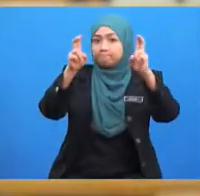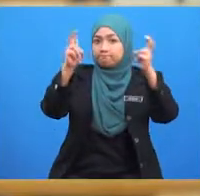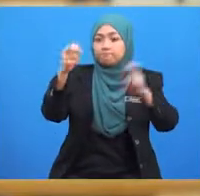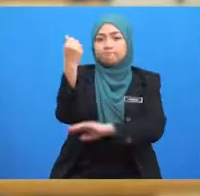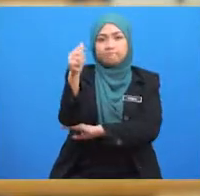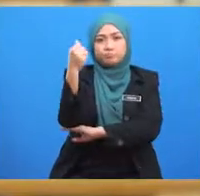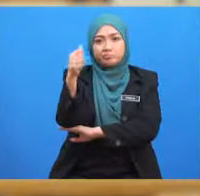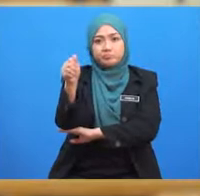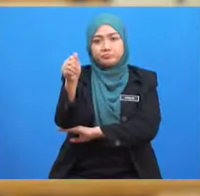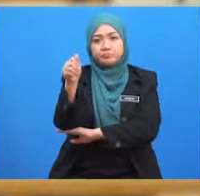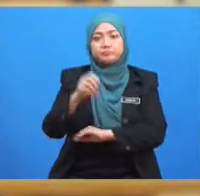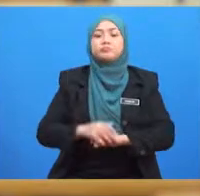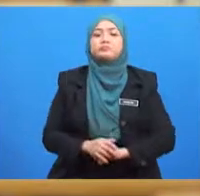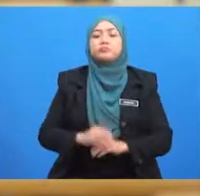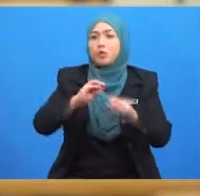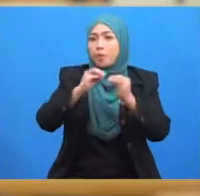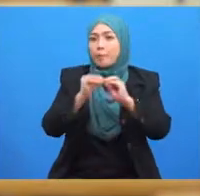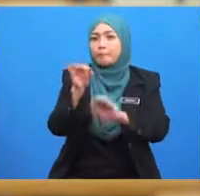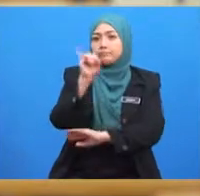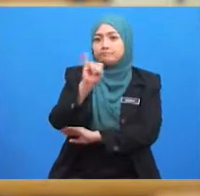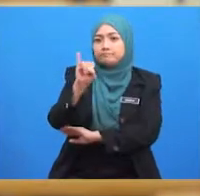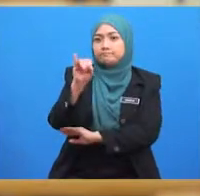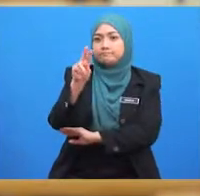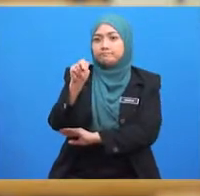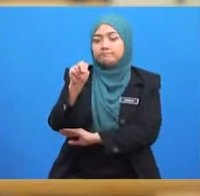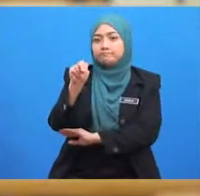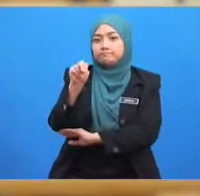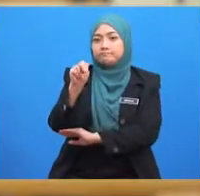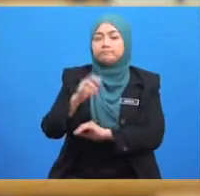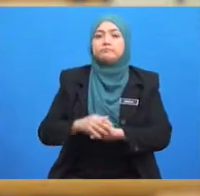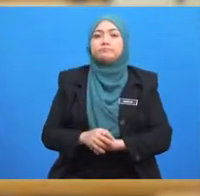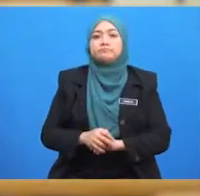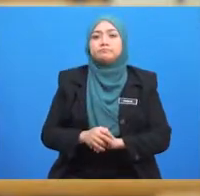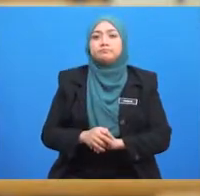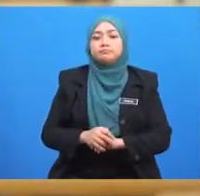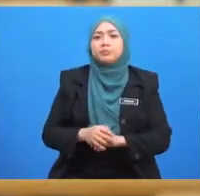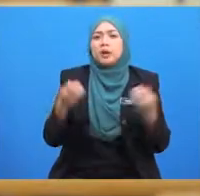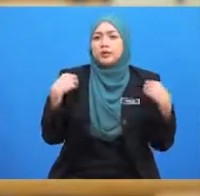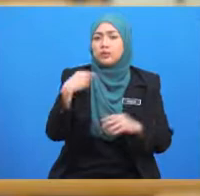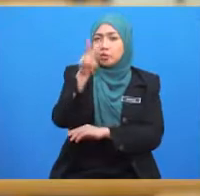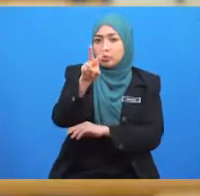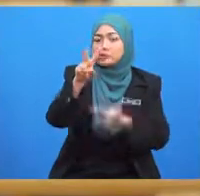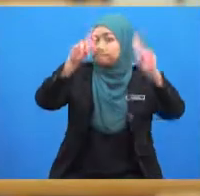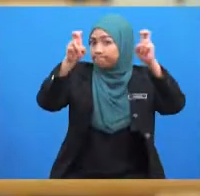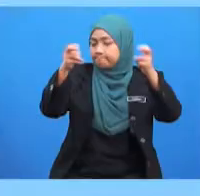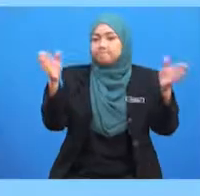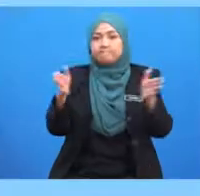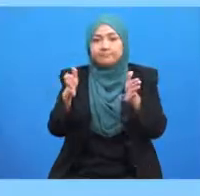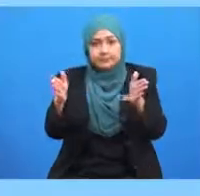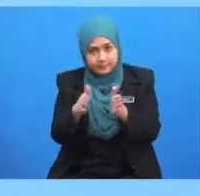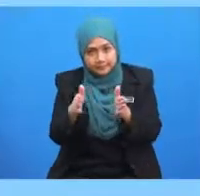bailah murid-murid tajuk number indeks mempunyai Duo subtopik pertama